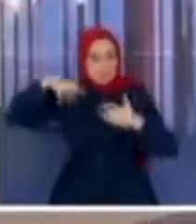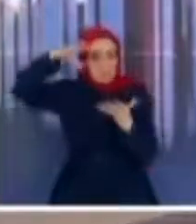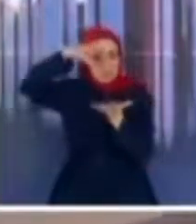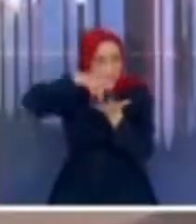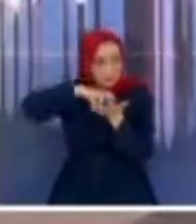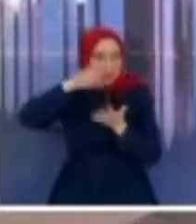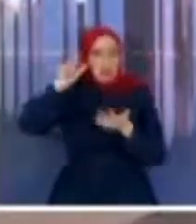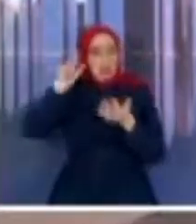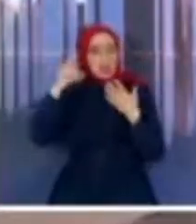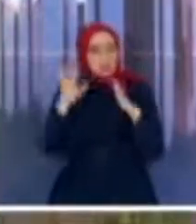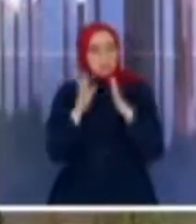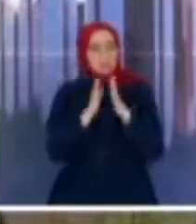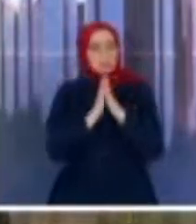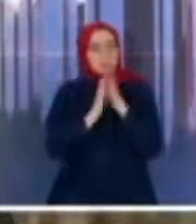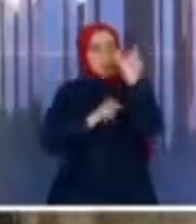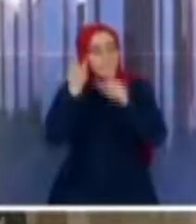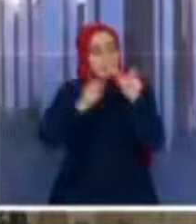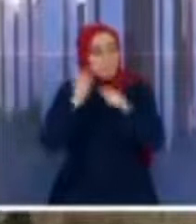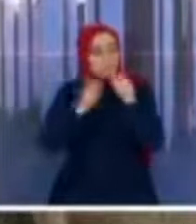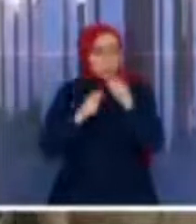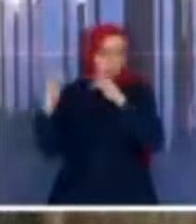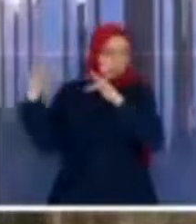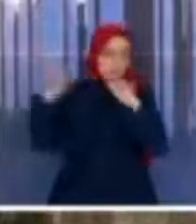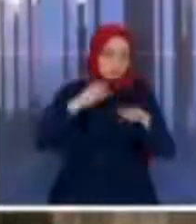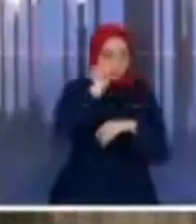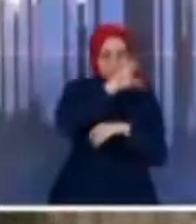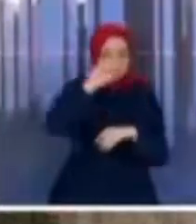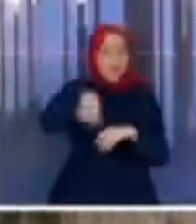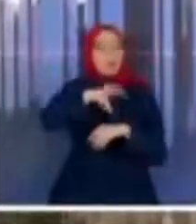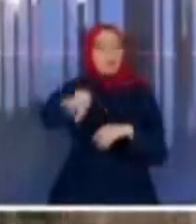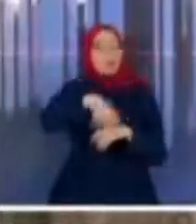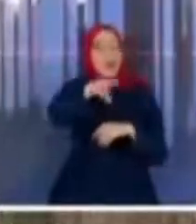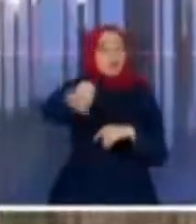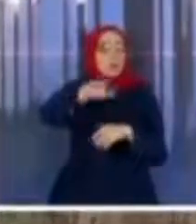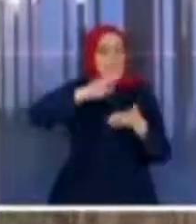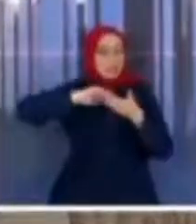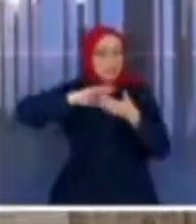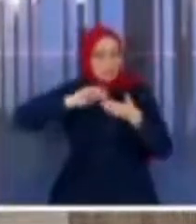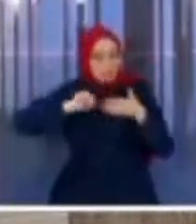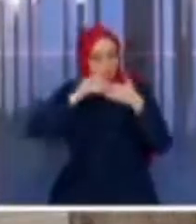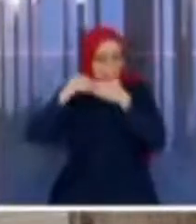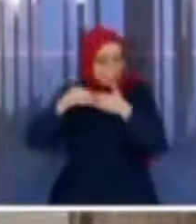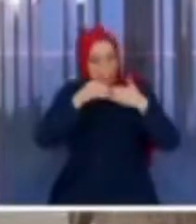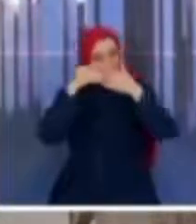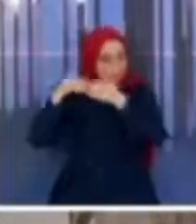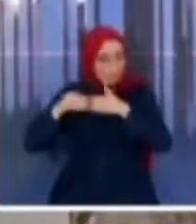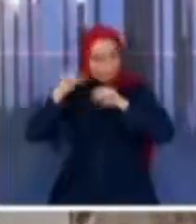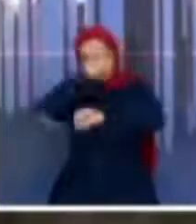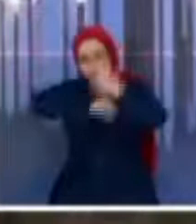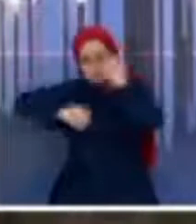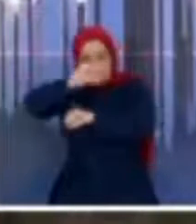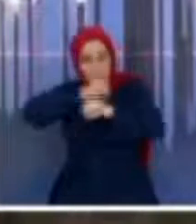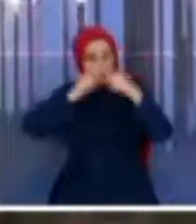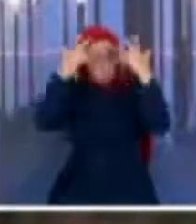اللي معناها يجيو العباد تهاوس فيها. دونك نجموا احنا ننسقوا مع لي جيد، ننسقوا مع لي زورغانيزاتور، اللي هما